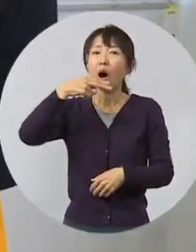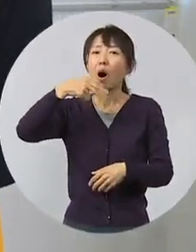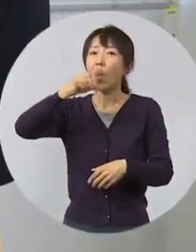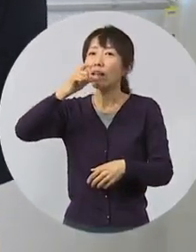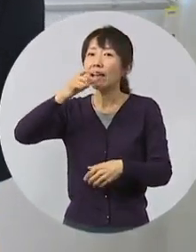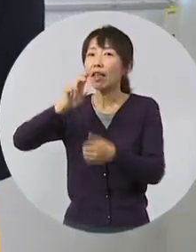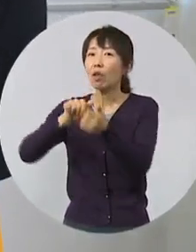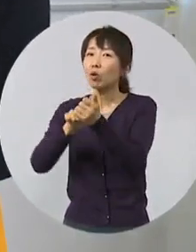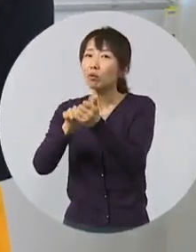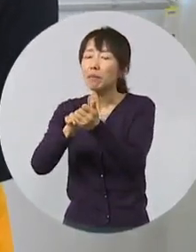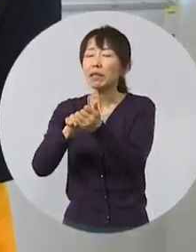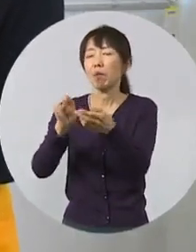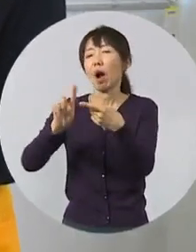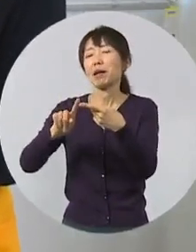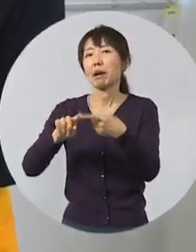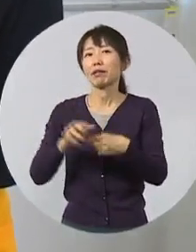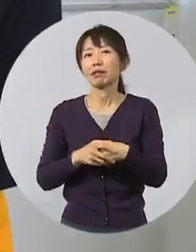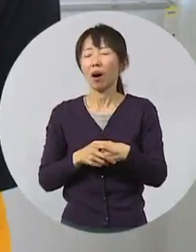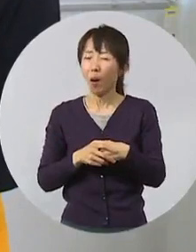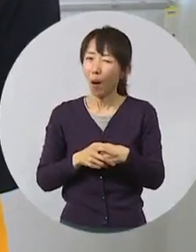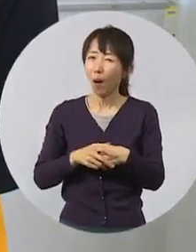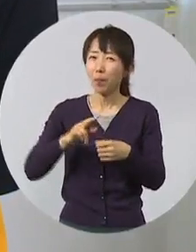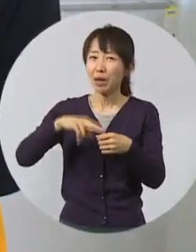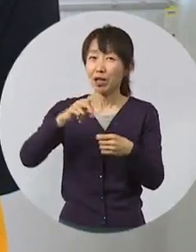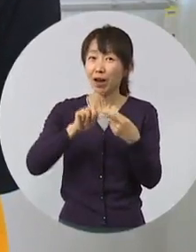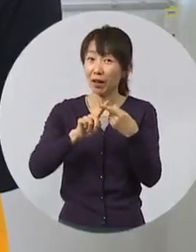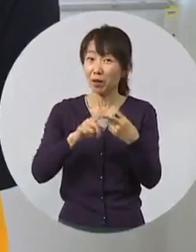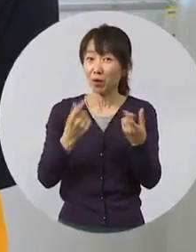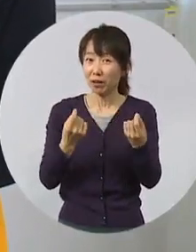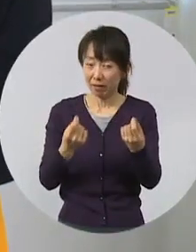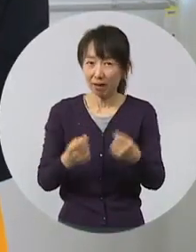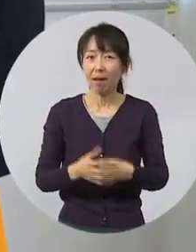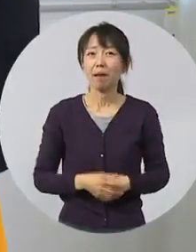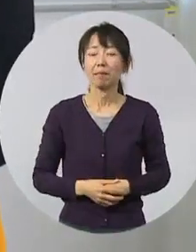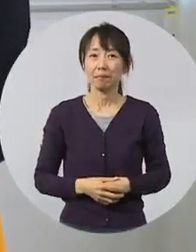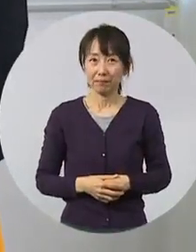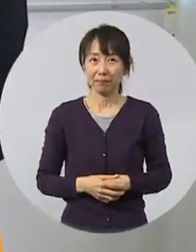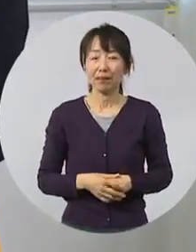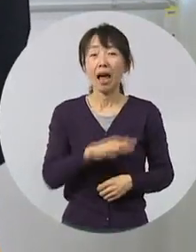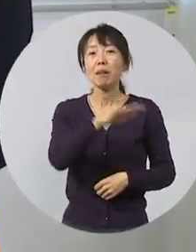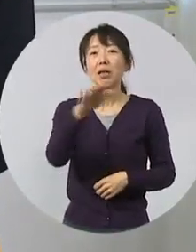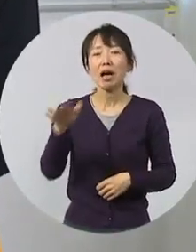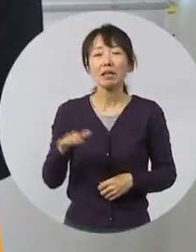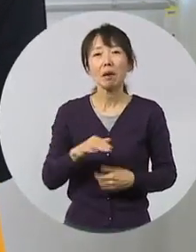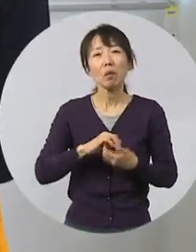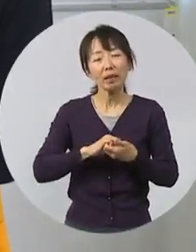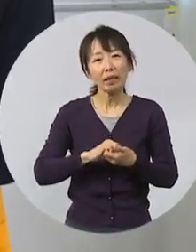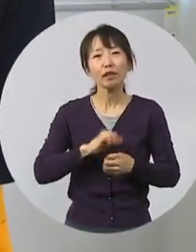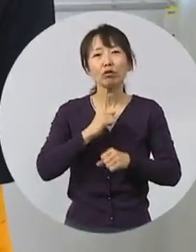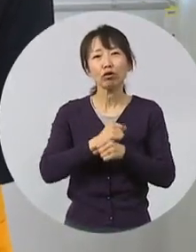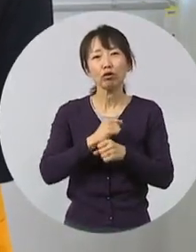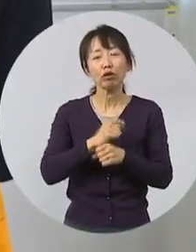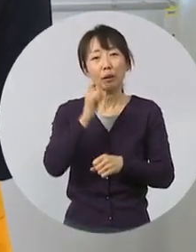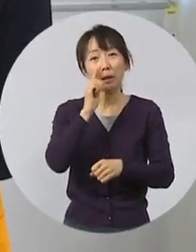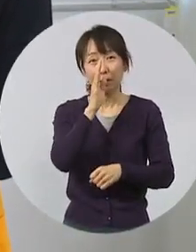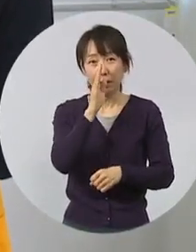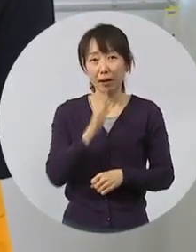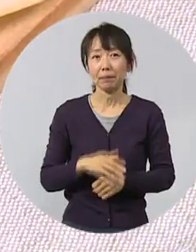ごくぴったりです。 すごくビールが進みそうですね。 はい、皆さんも作ってみてください。